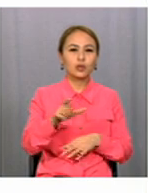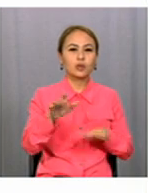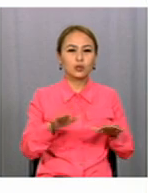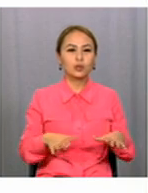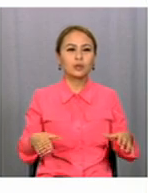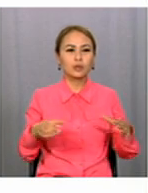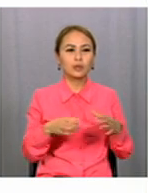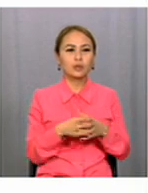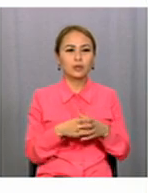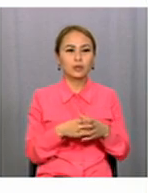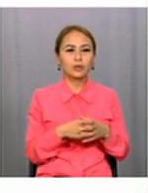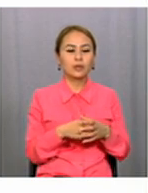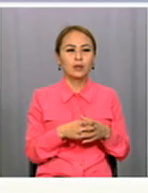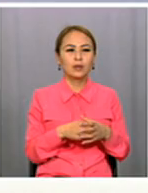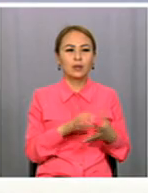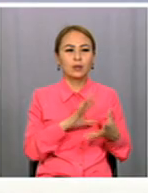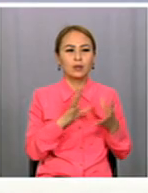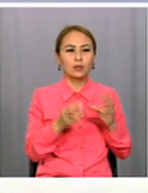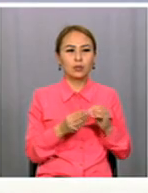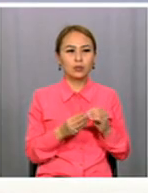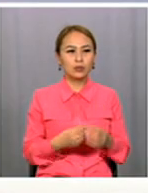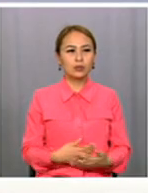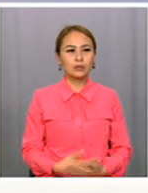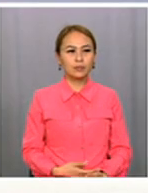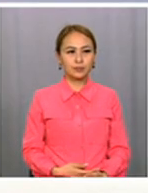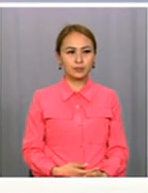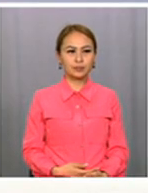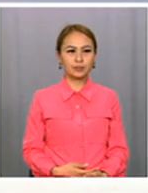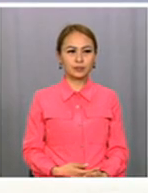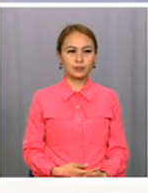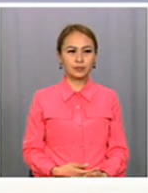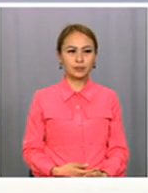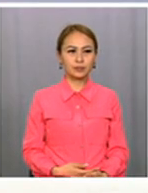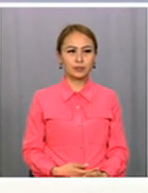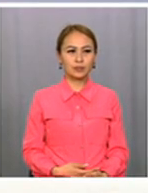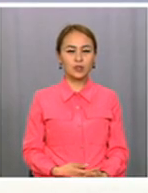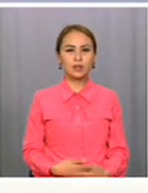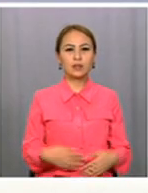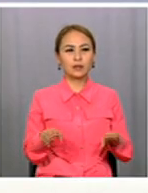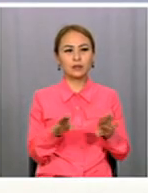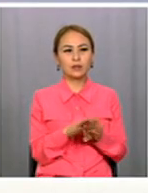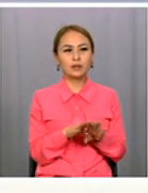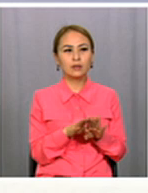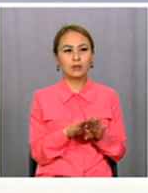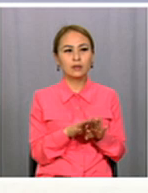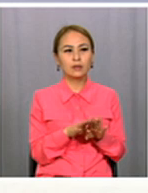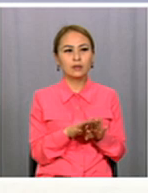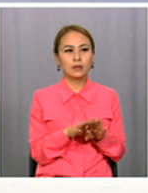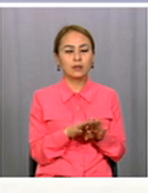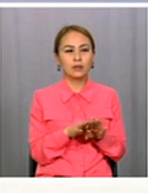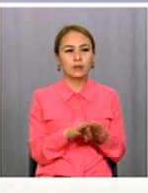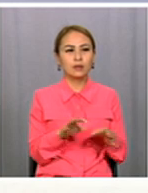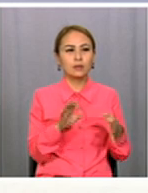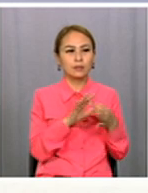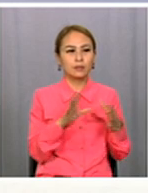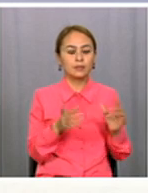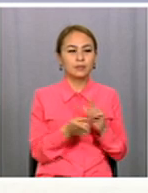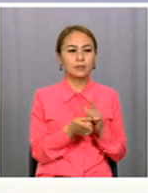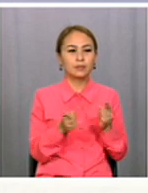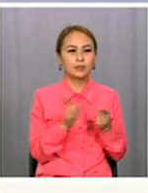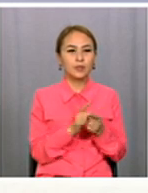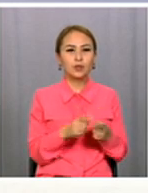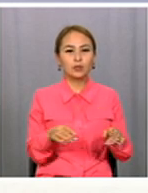да өзгеріп отырған байқаймыз. Ендеше келесі анықтаманы алайық. Сан мәндері өзгеріп отыратын